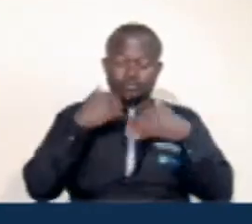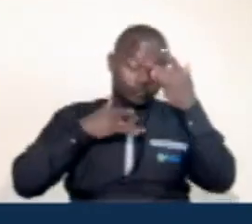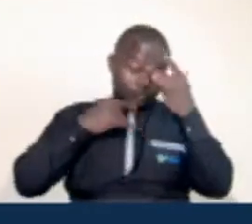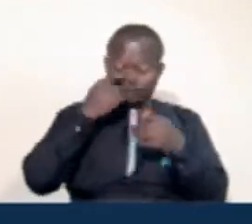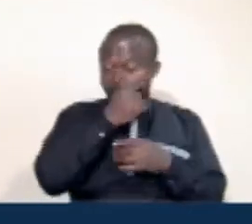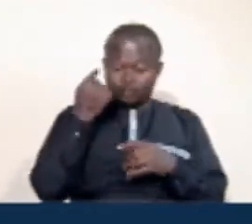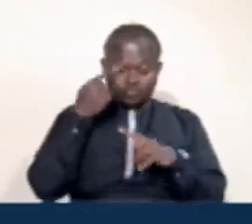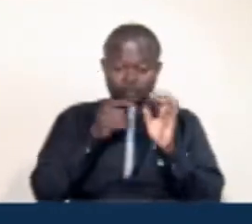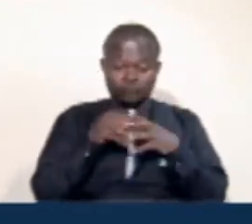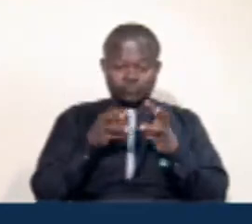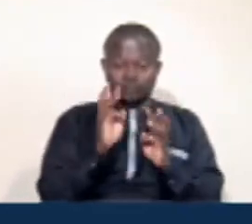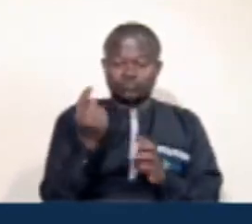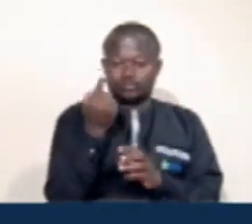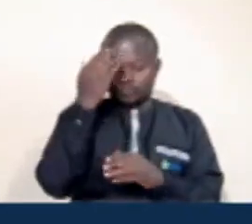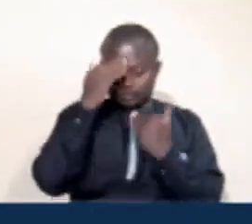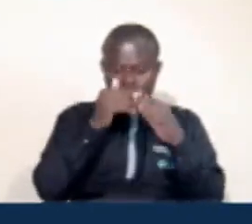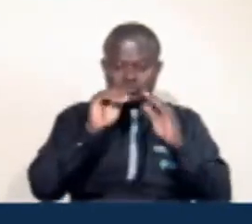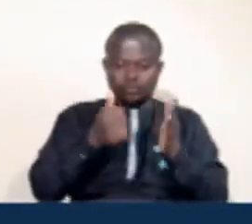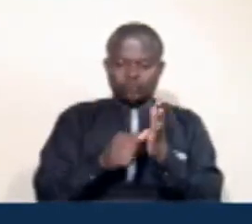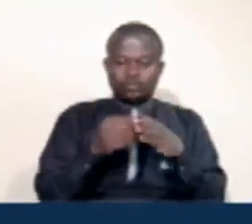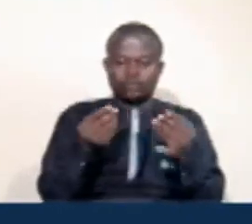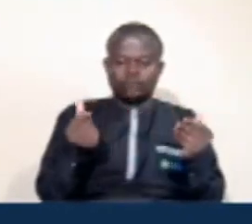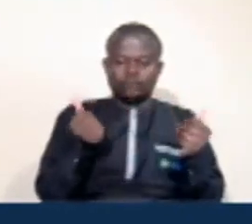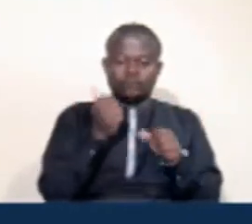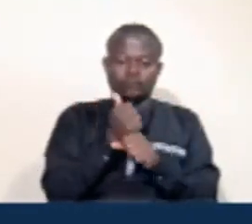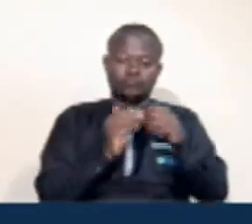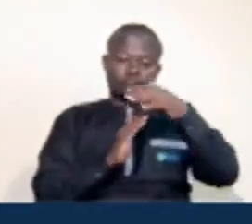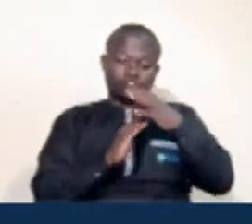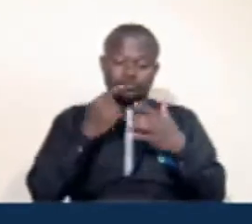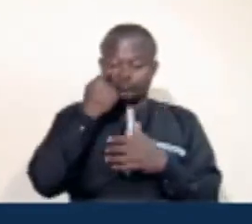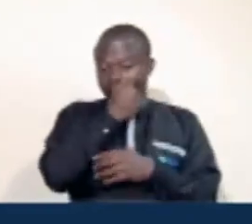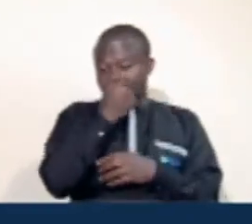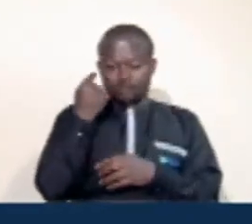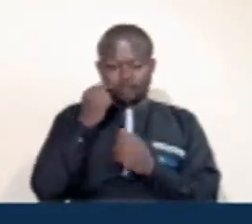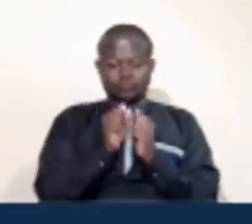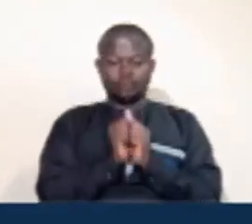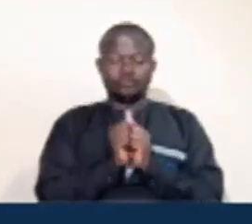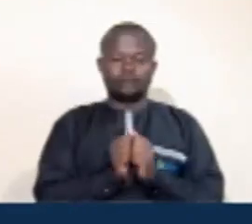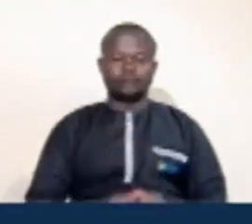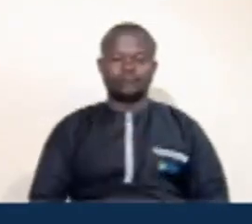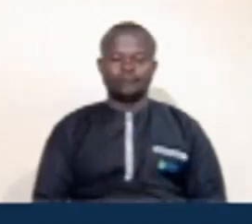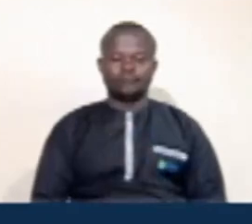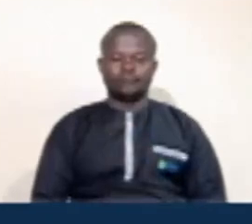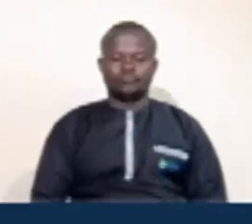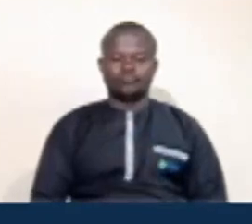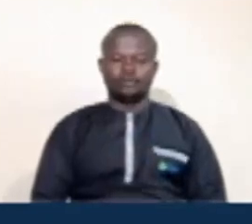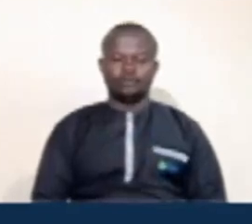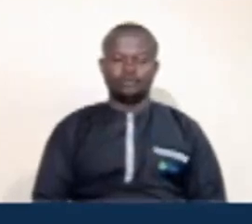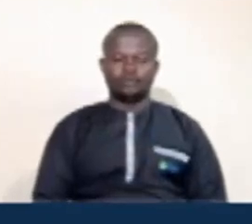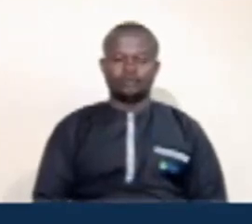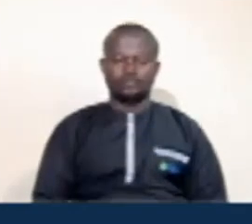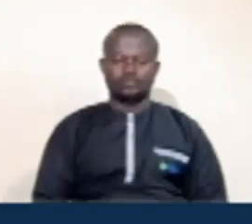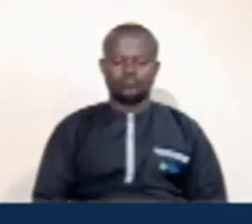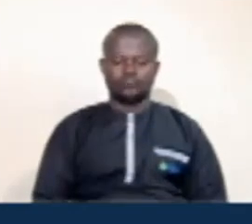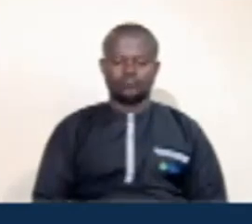kandi uburyo bwonyine bwo kugira ngo iki kibazo gikemuke ni ukorerwa insimburangingo. And of course the corneal tissue can't be removed